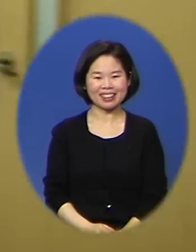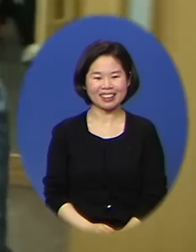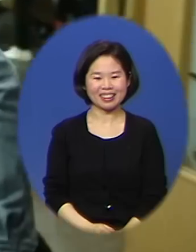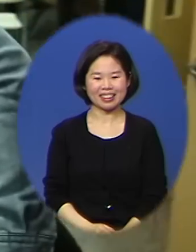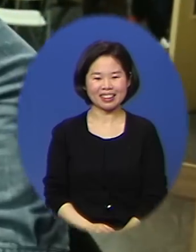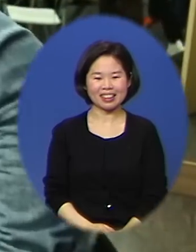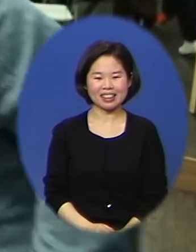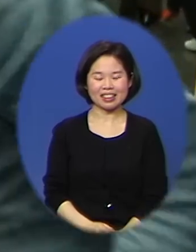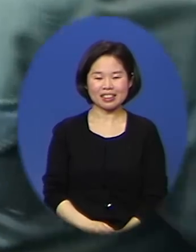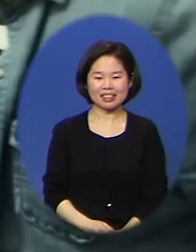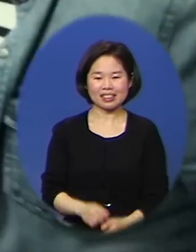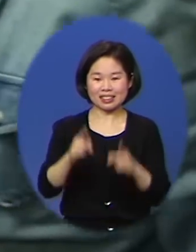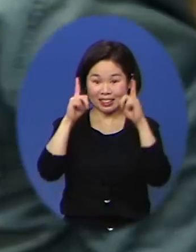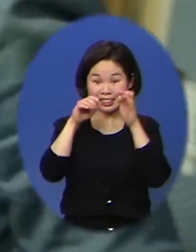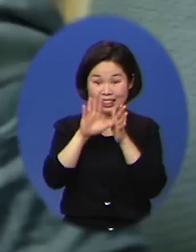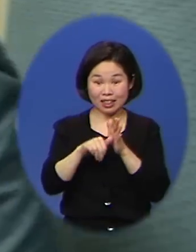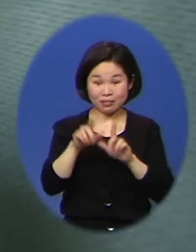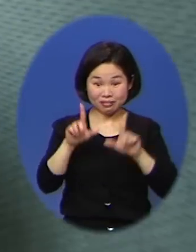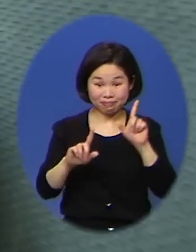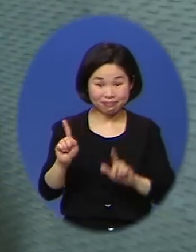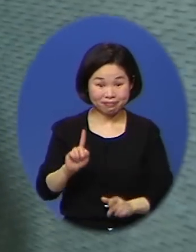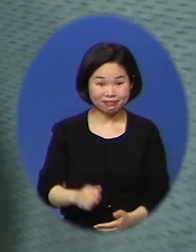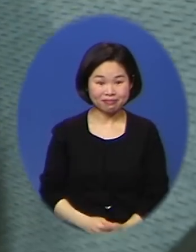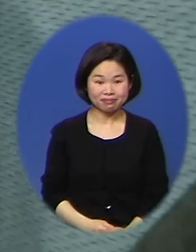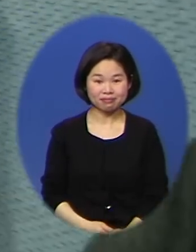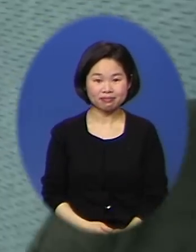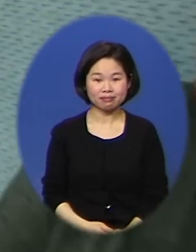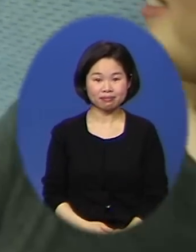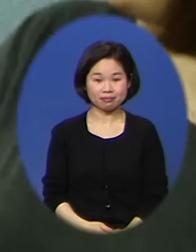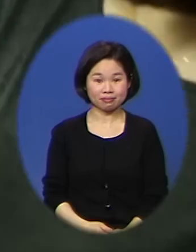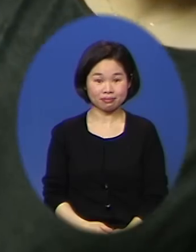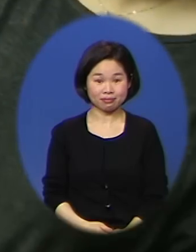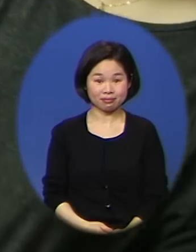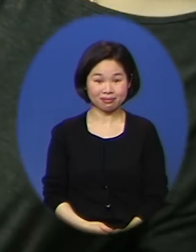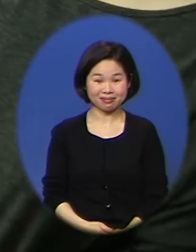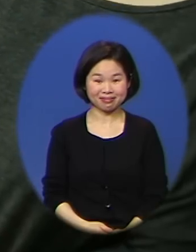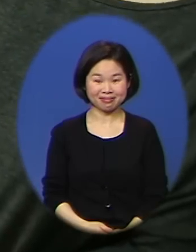때. 민 형 사진 찍을 때. 사진 찍을 때. 저 사진 좀 찍어. 예.